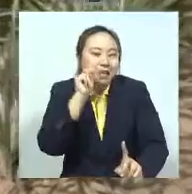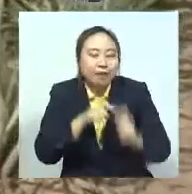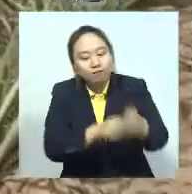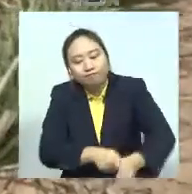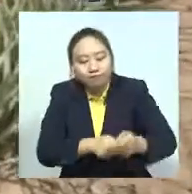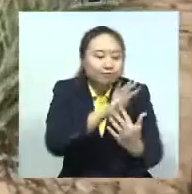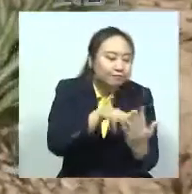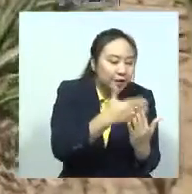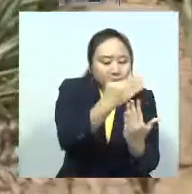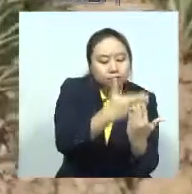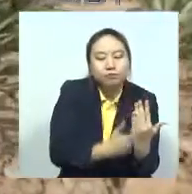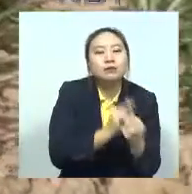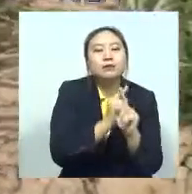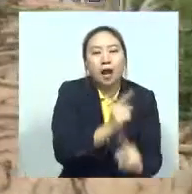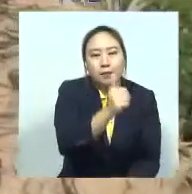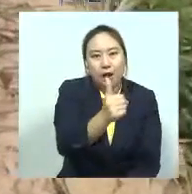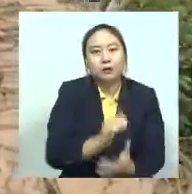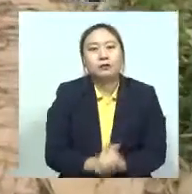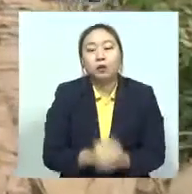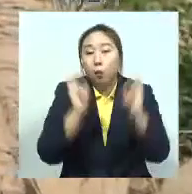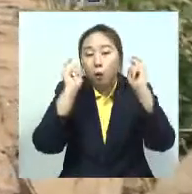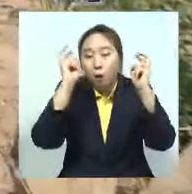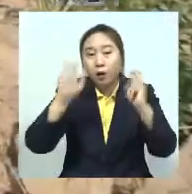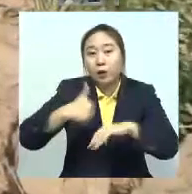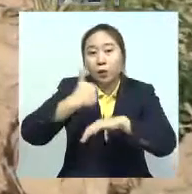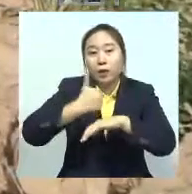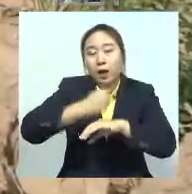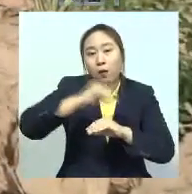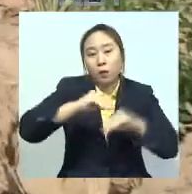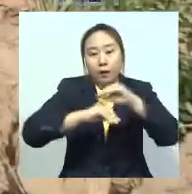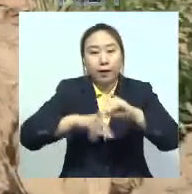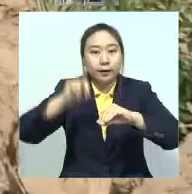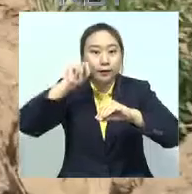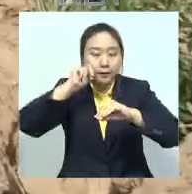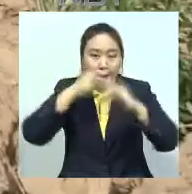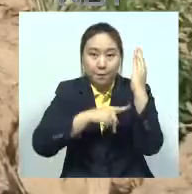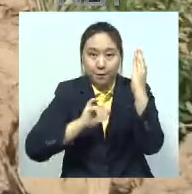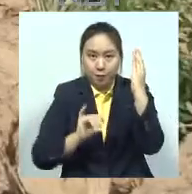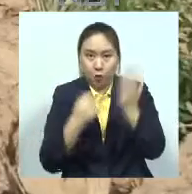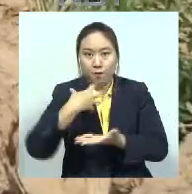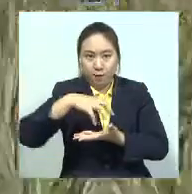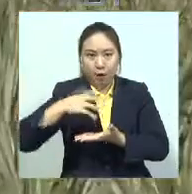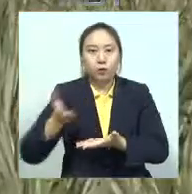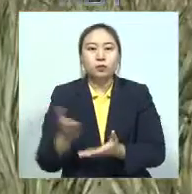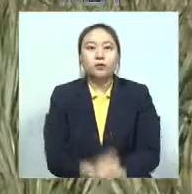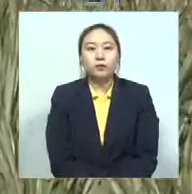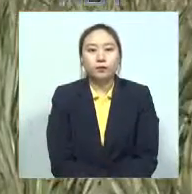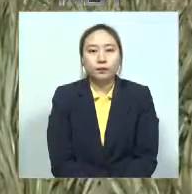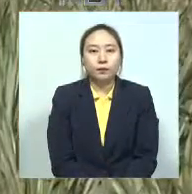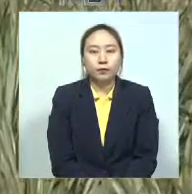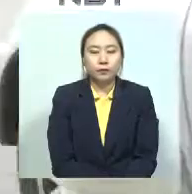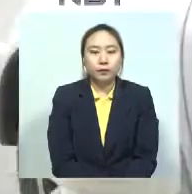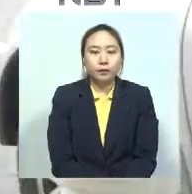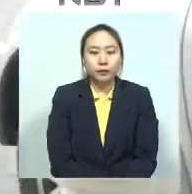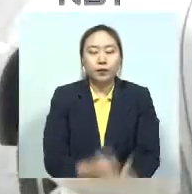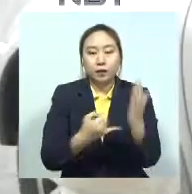ไปตามแผนที่กำหนดไว้ฟังประเด็นนี้เพิ่มเติมจากผู้อำนวยการโครงการชลประทานประจวบคีรีขันธ์ค่ะ